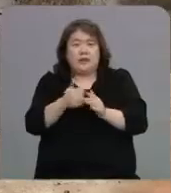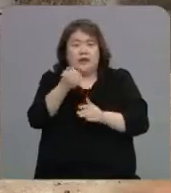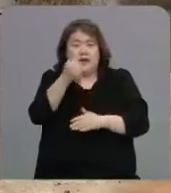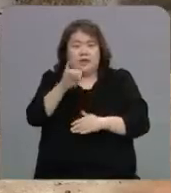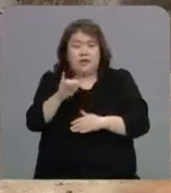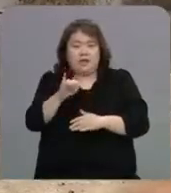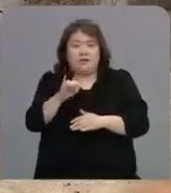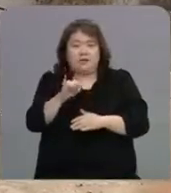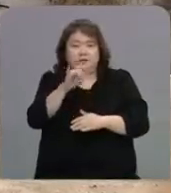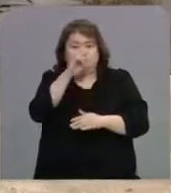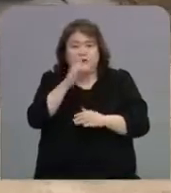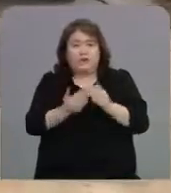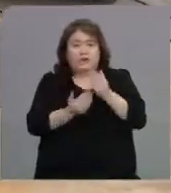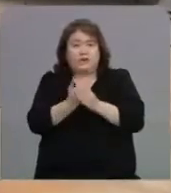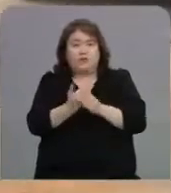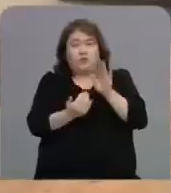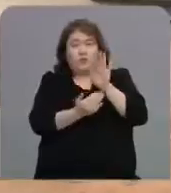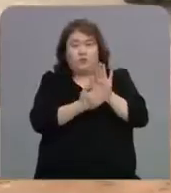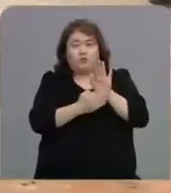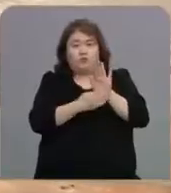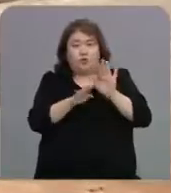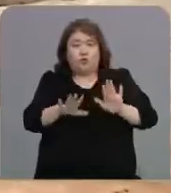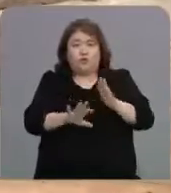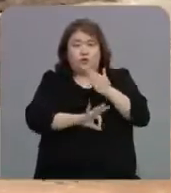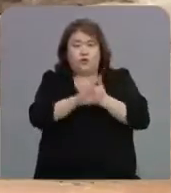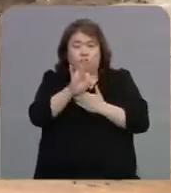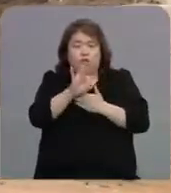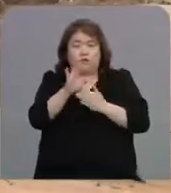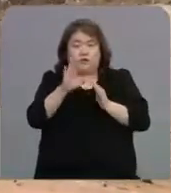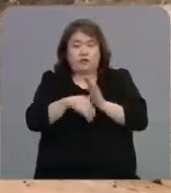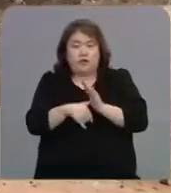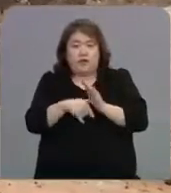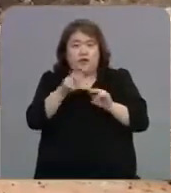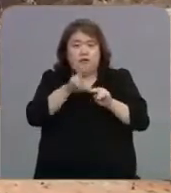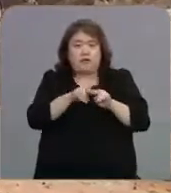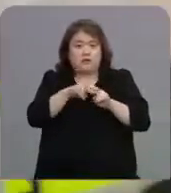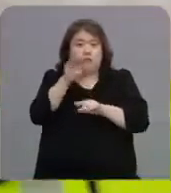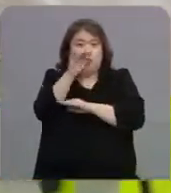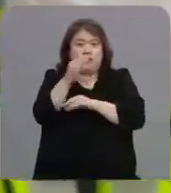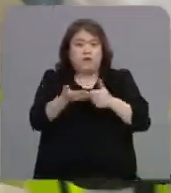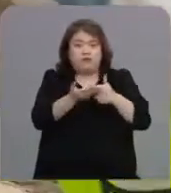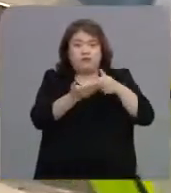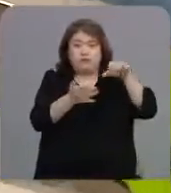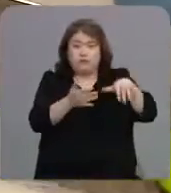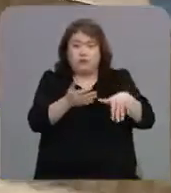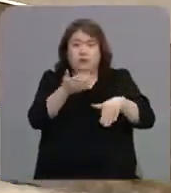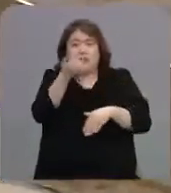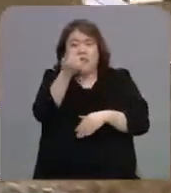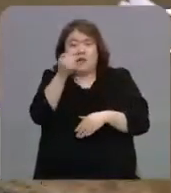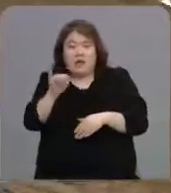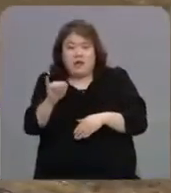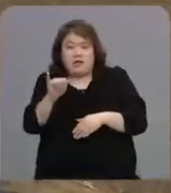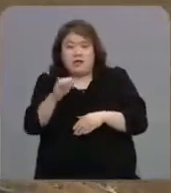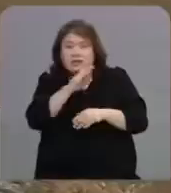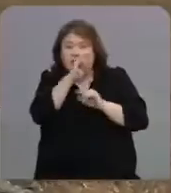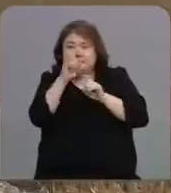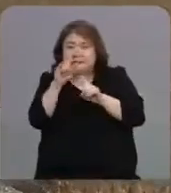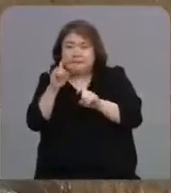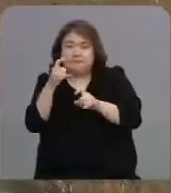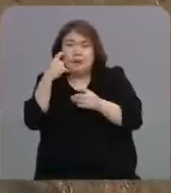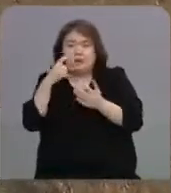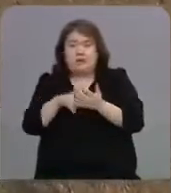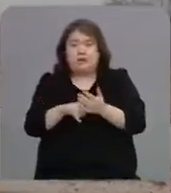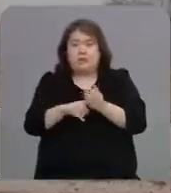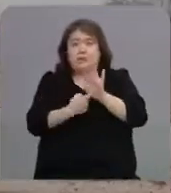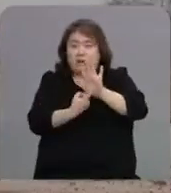중앙 사고 수습 본부는 오는 오전 1900 한유경 오리 농장에서 고병원성 조류인플루엔자 의심 사례를 발견했다고